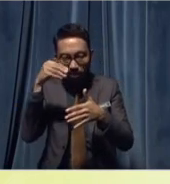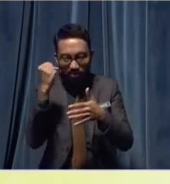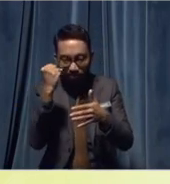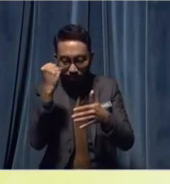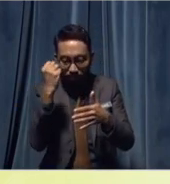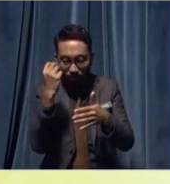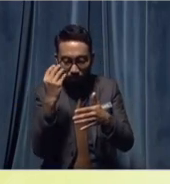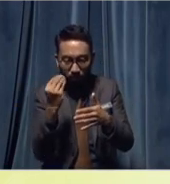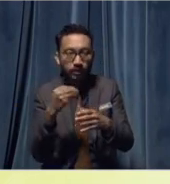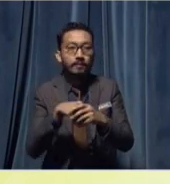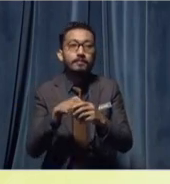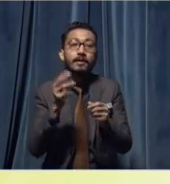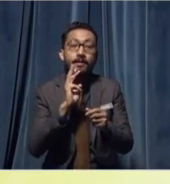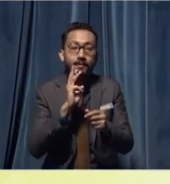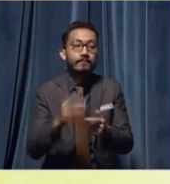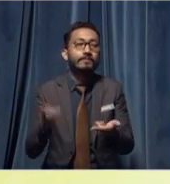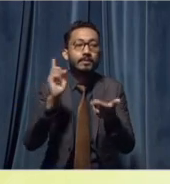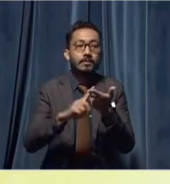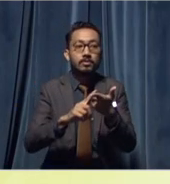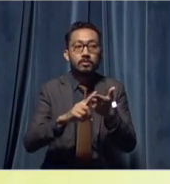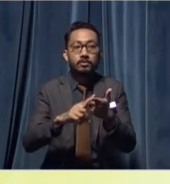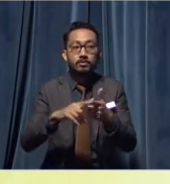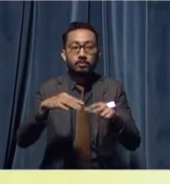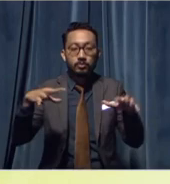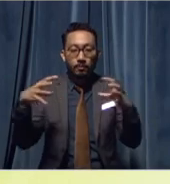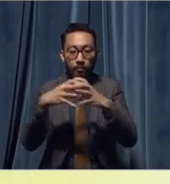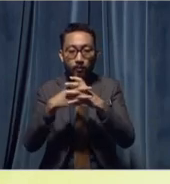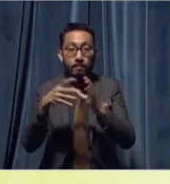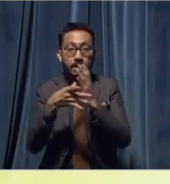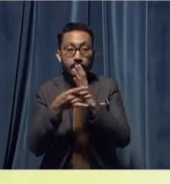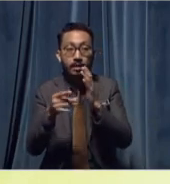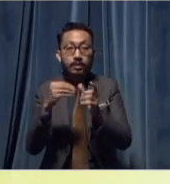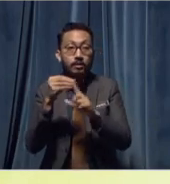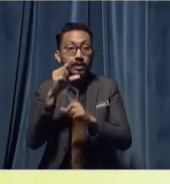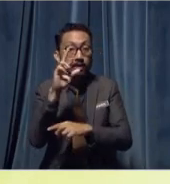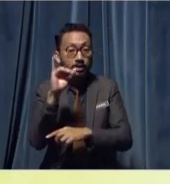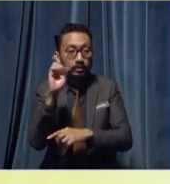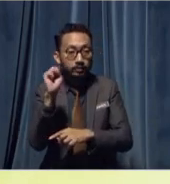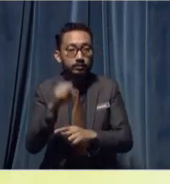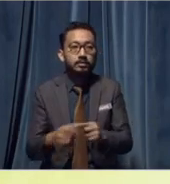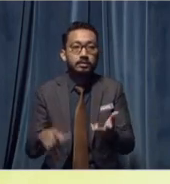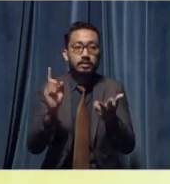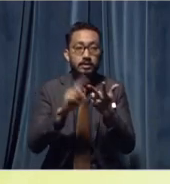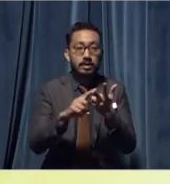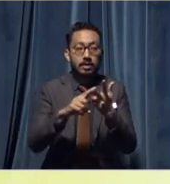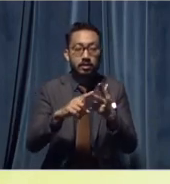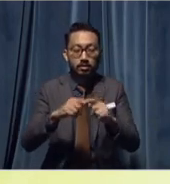air. Kedua, mengemulsikan minyak atau gris. Dan yang